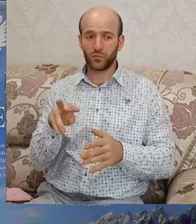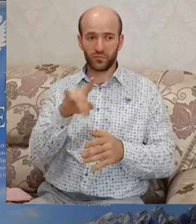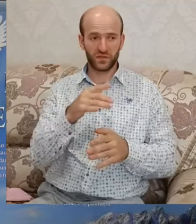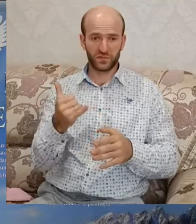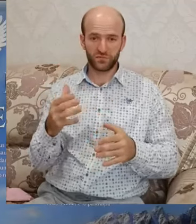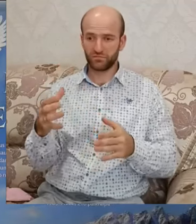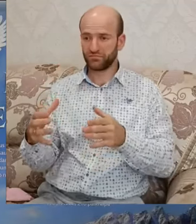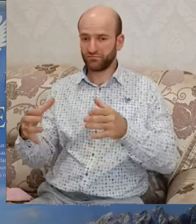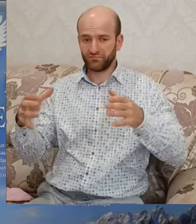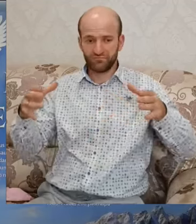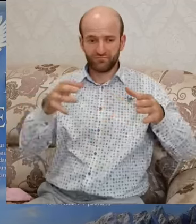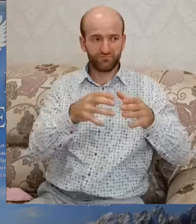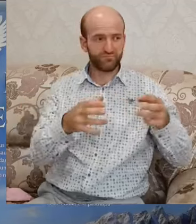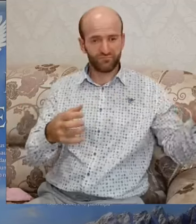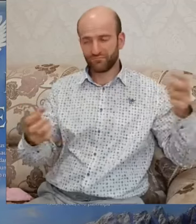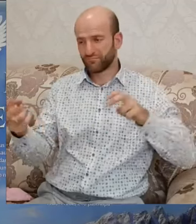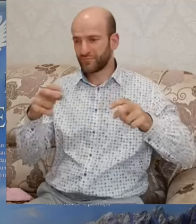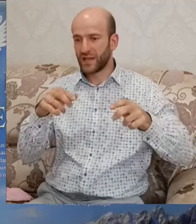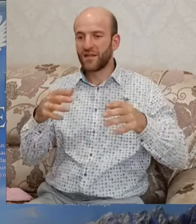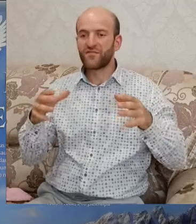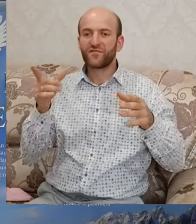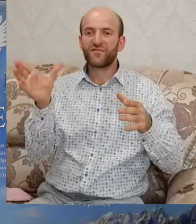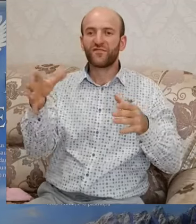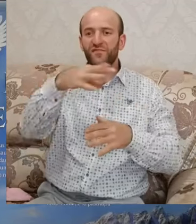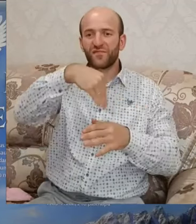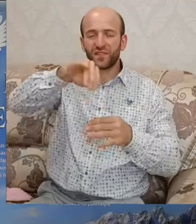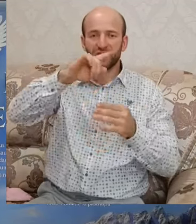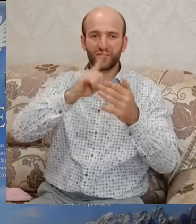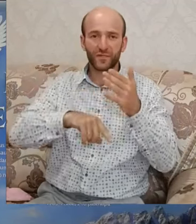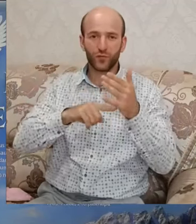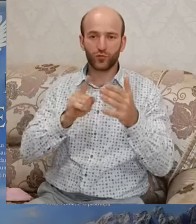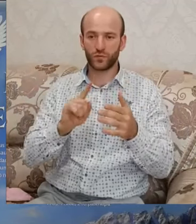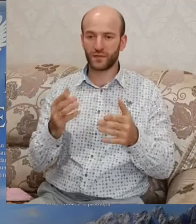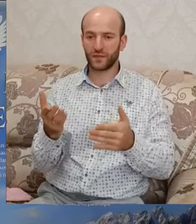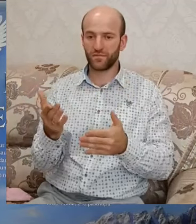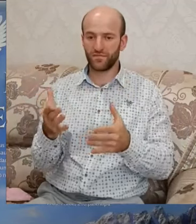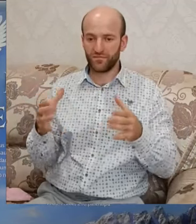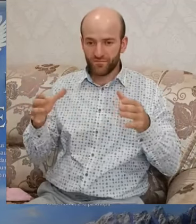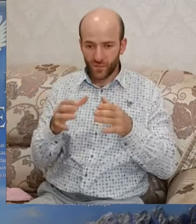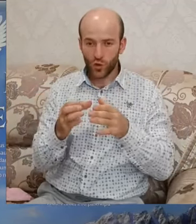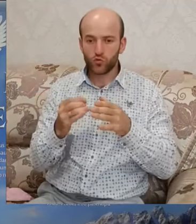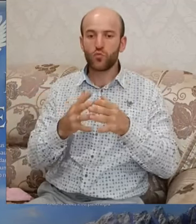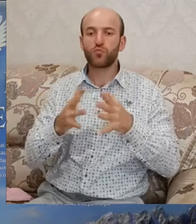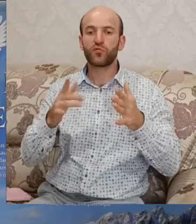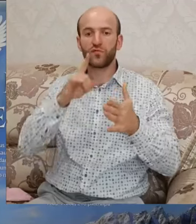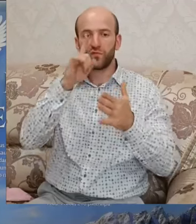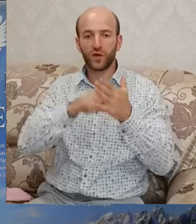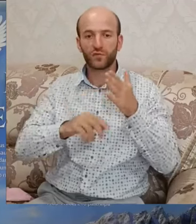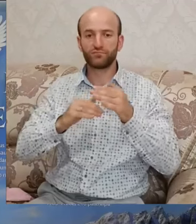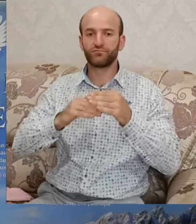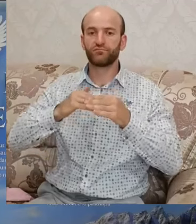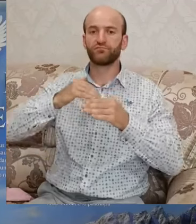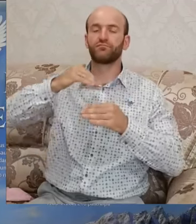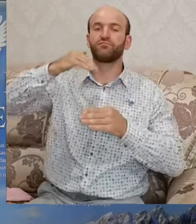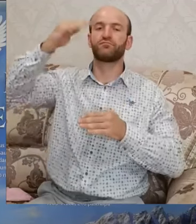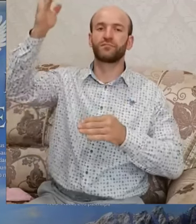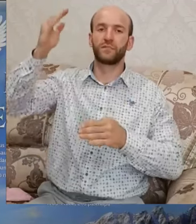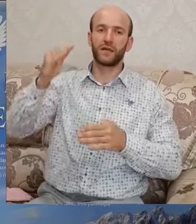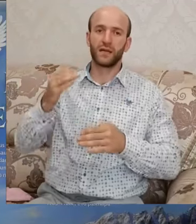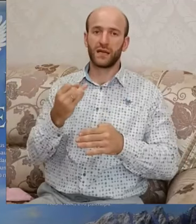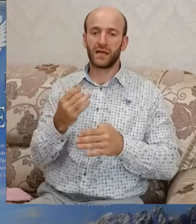больше возрастала. Nuo to, ką Dievas mums paruošė. Из-за того, что Бог нам приготовил. Buvo nelengva suorganizuoti šitą konferenciją.